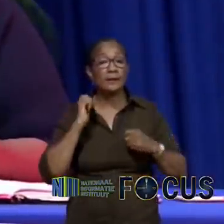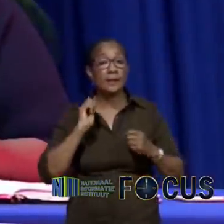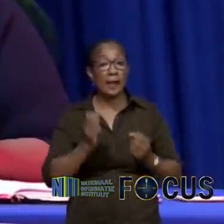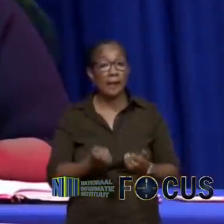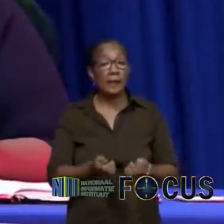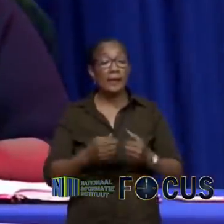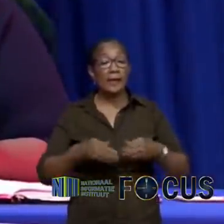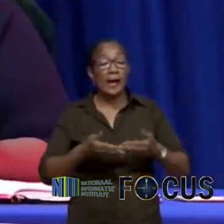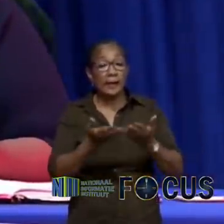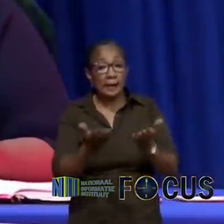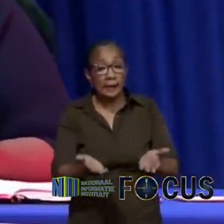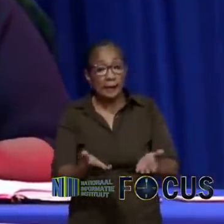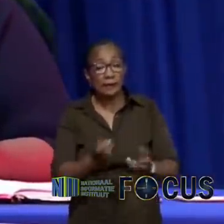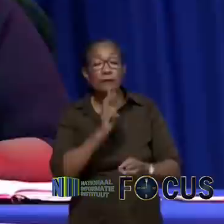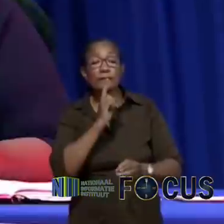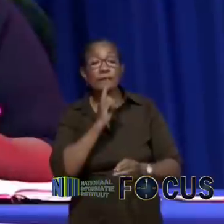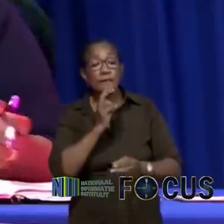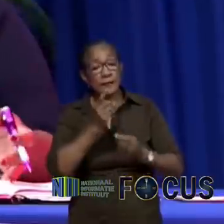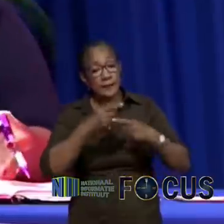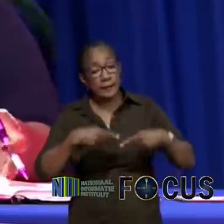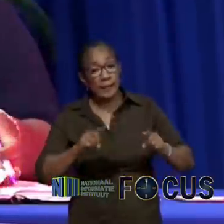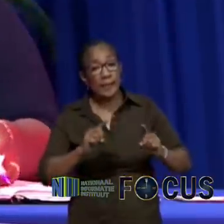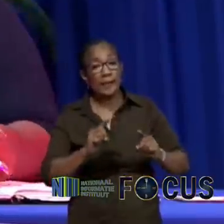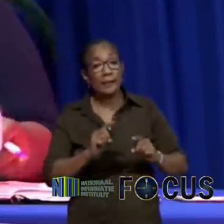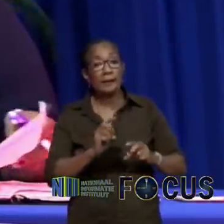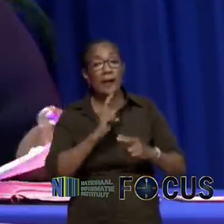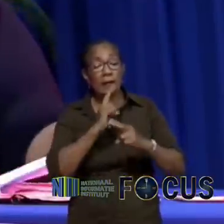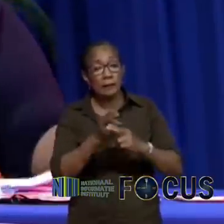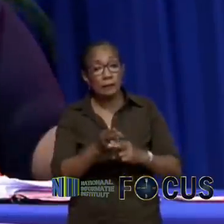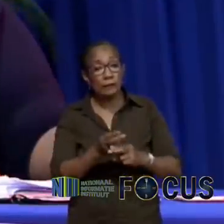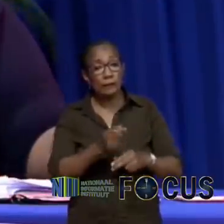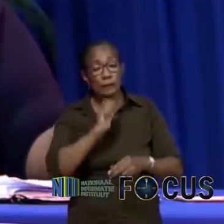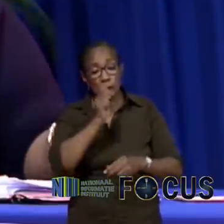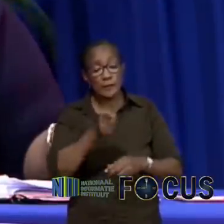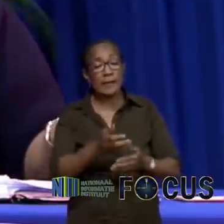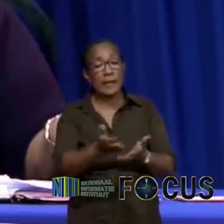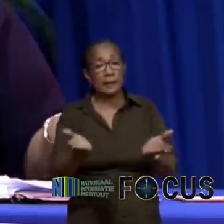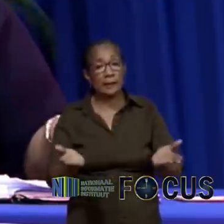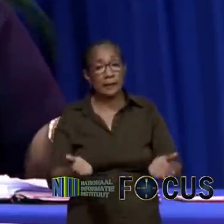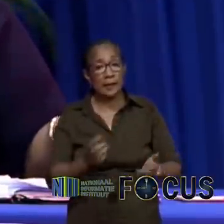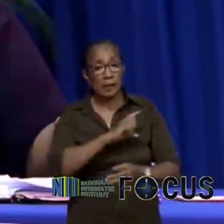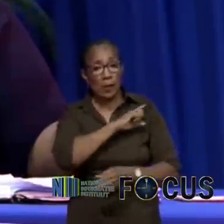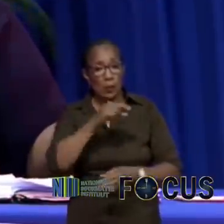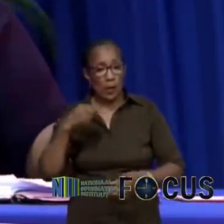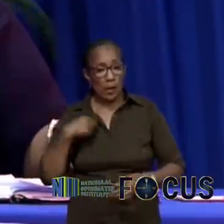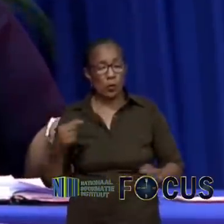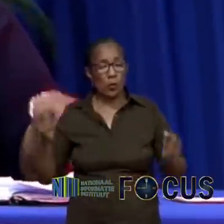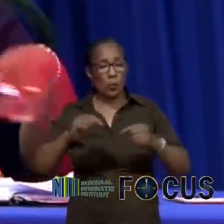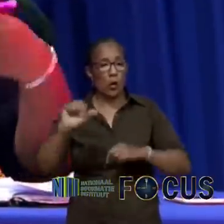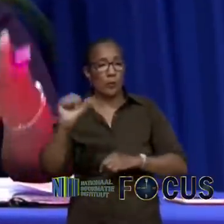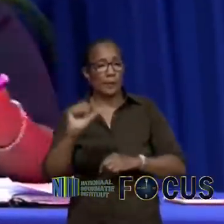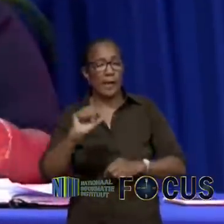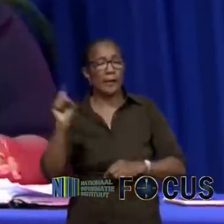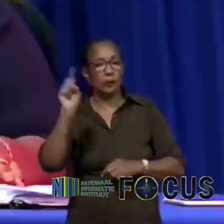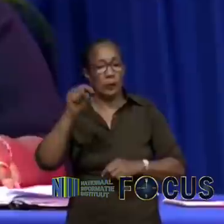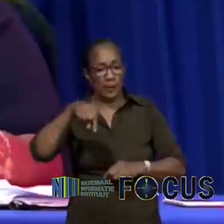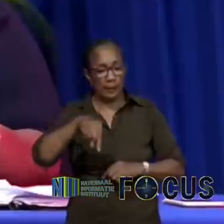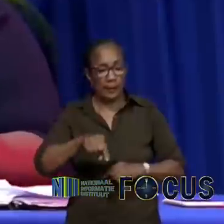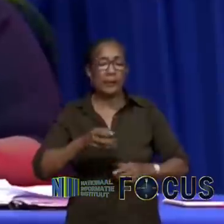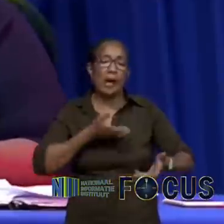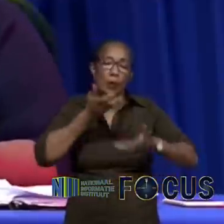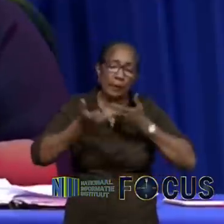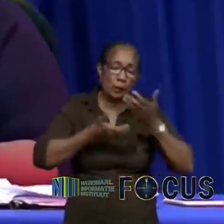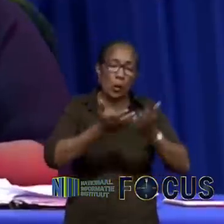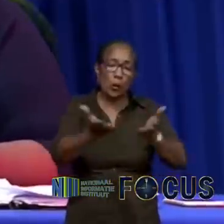zijn verschillende voorstellen gedaan en wij komen natuurlijk op een ander moment hierop